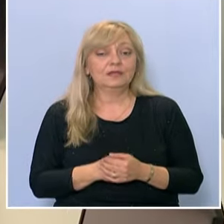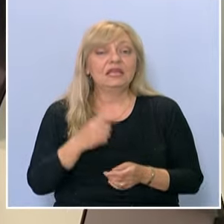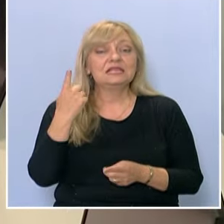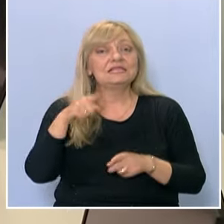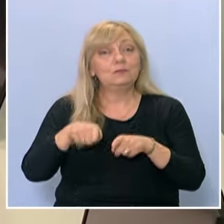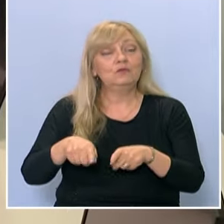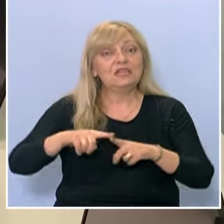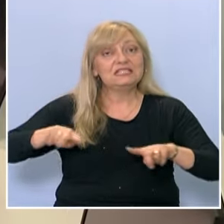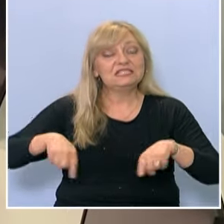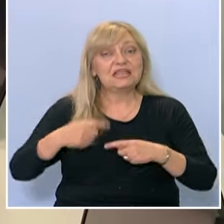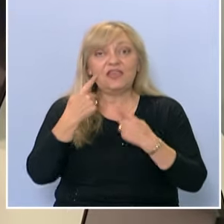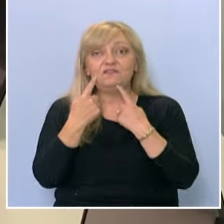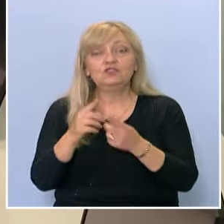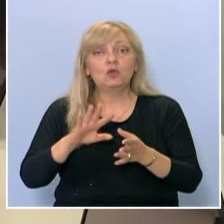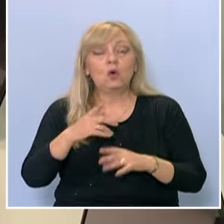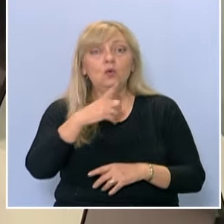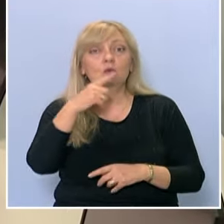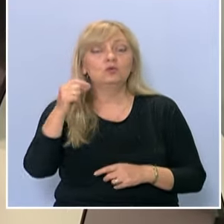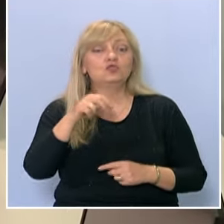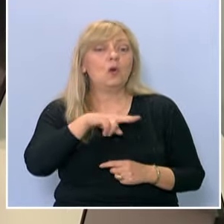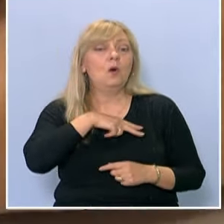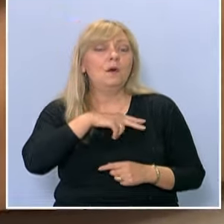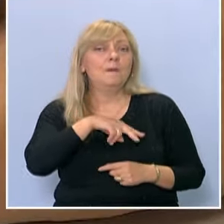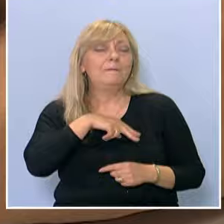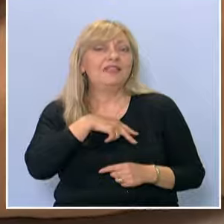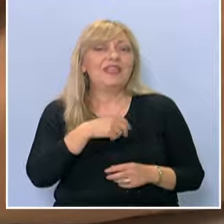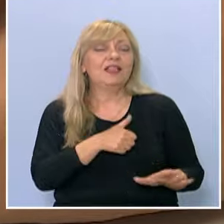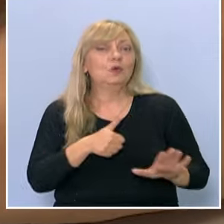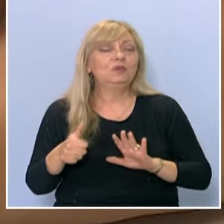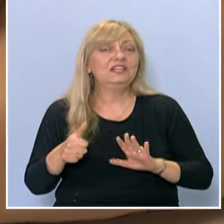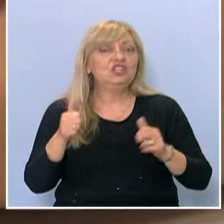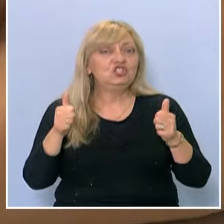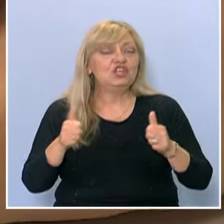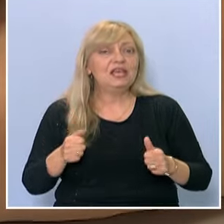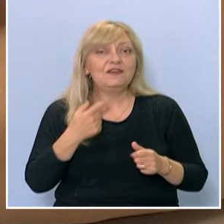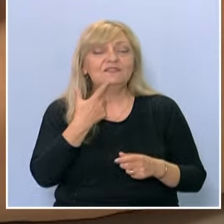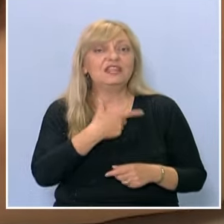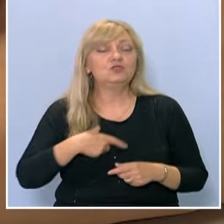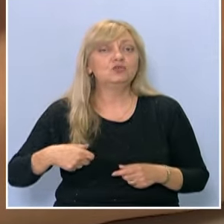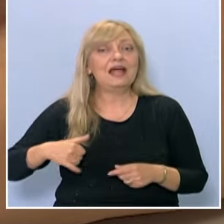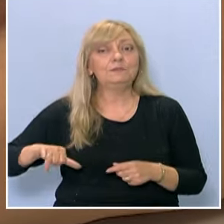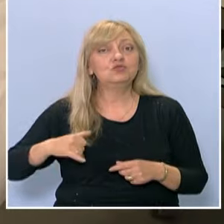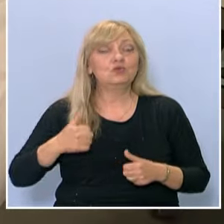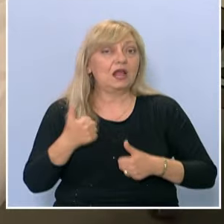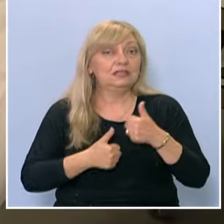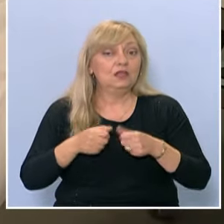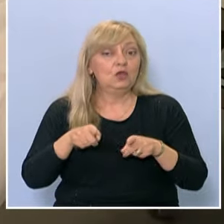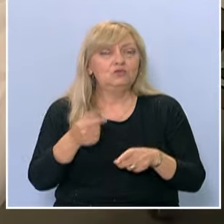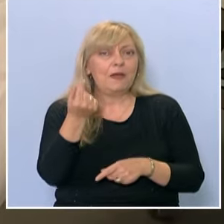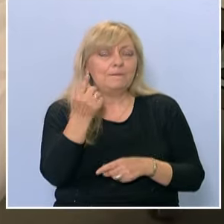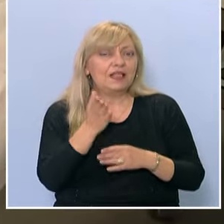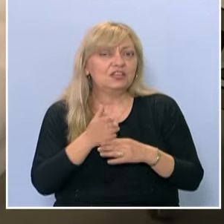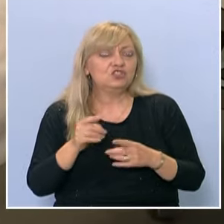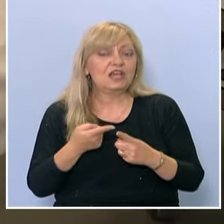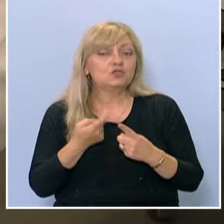Само в тази стая в момента виждате около 100 медала, грамоти и отличия в национални и международни състезания. Е, това е само една малка част от